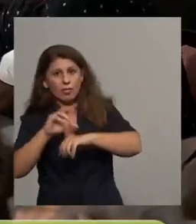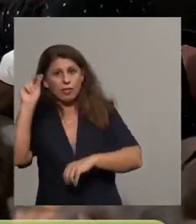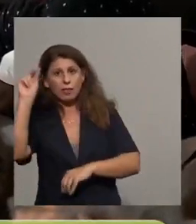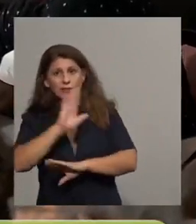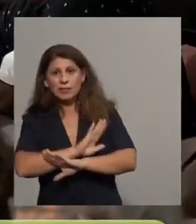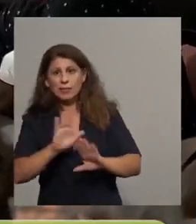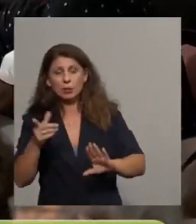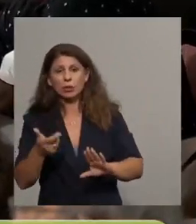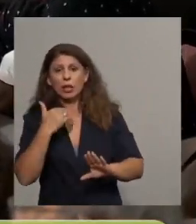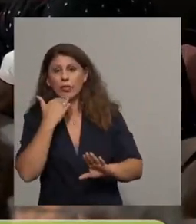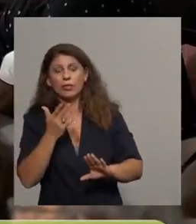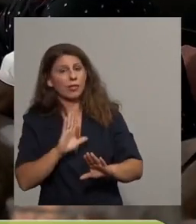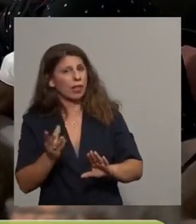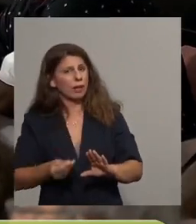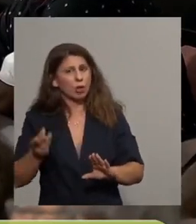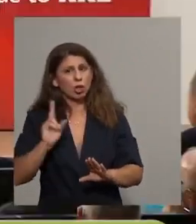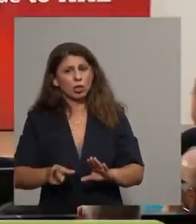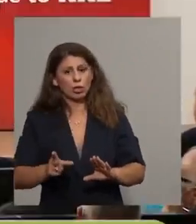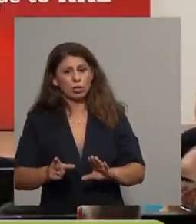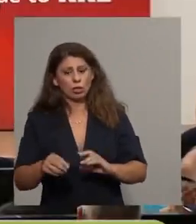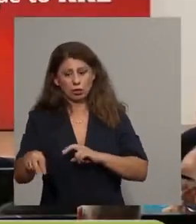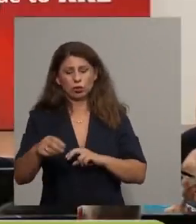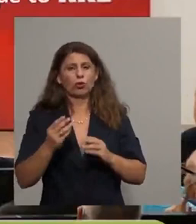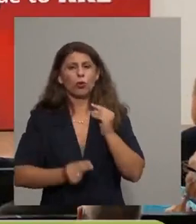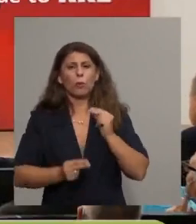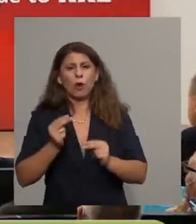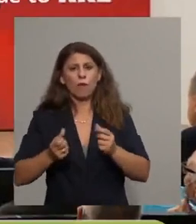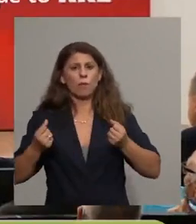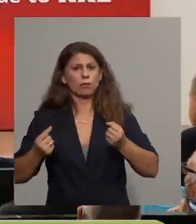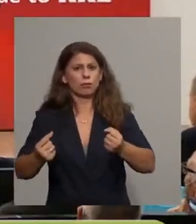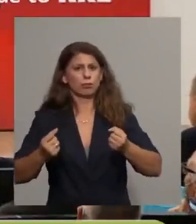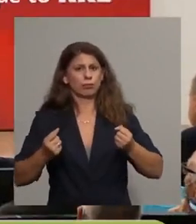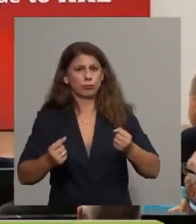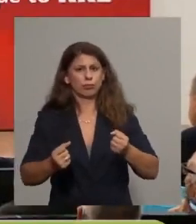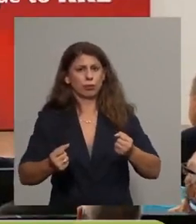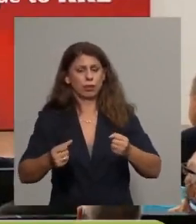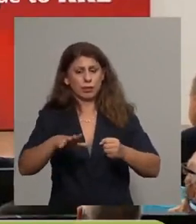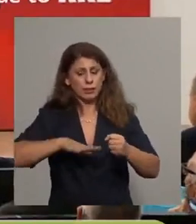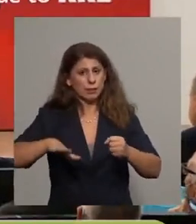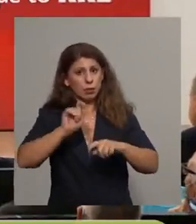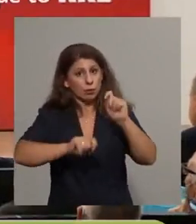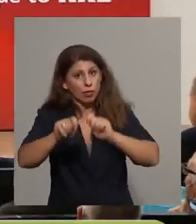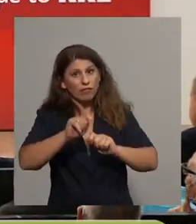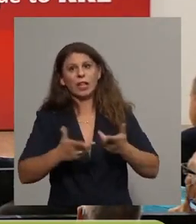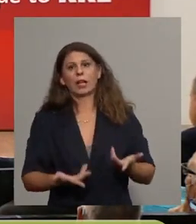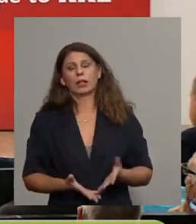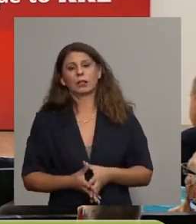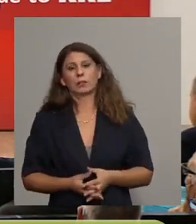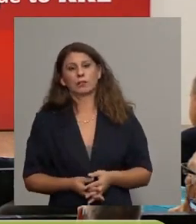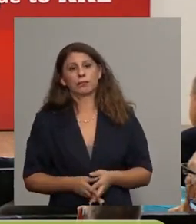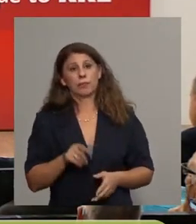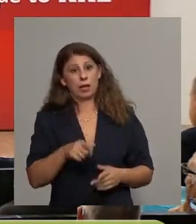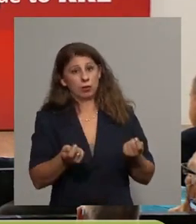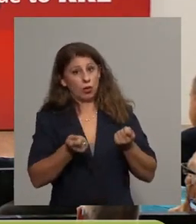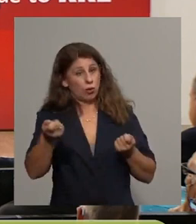δέσμευση ότι δεν θα επιδεινωθεί το κυκλοφοριακό πρόβλημα της πόλης κατά την περίοδο έστω της κατασκευής. Ένα